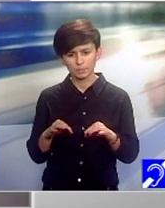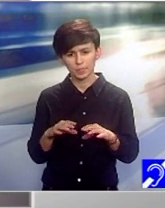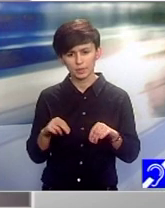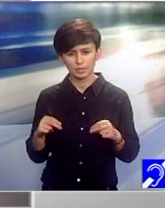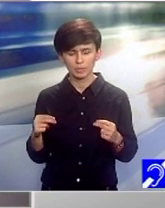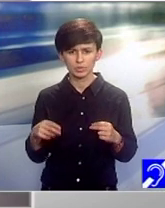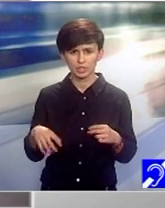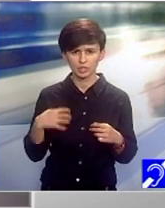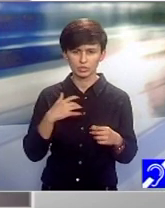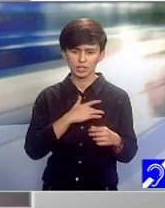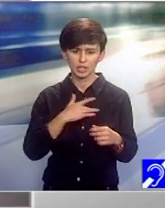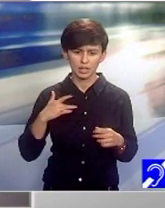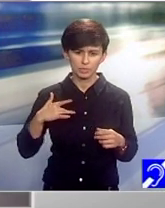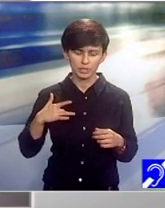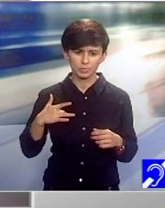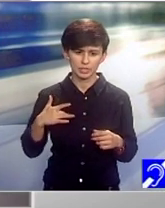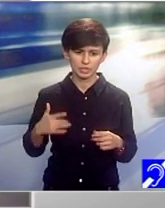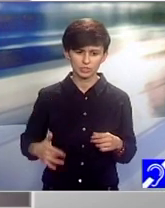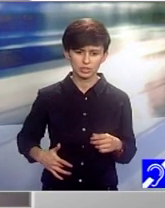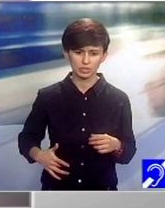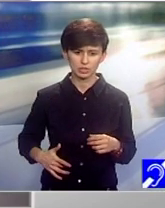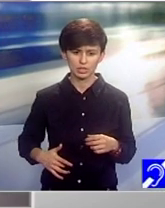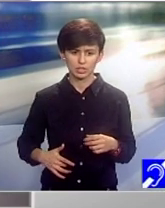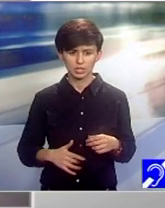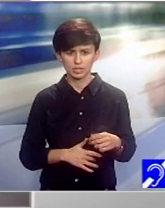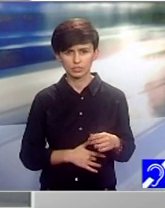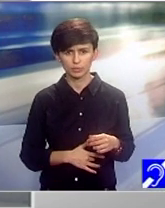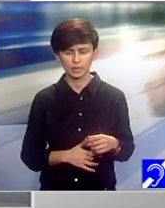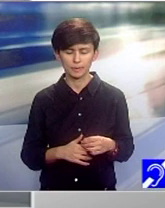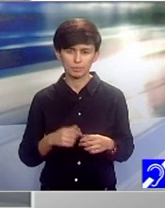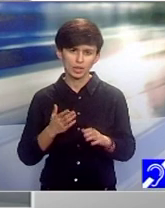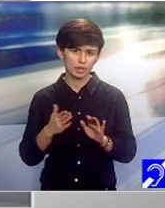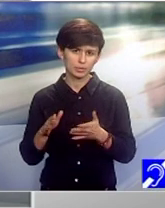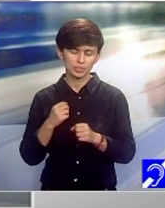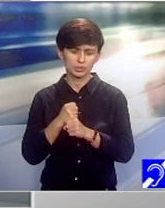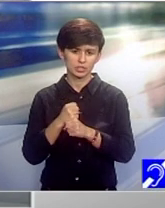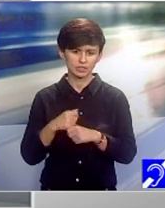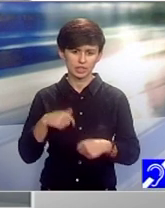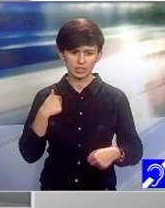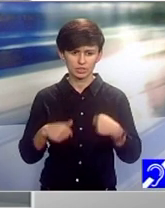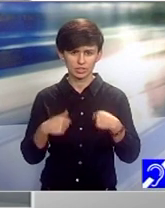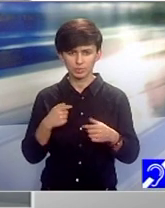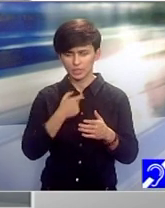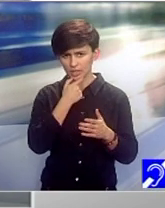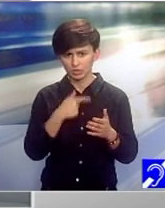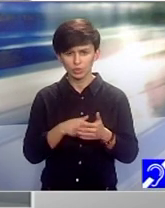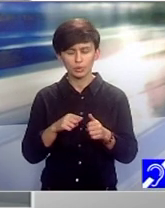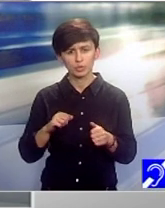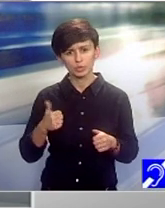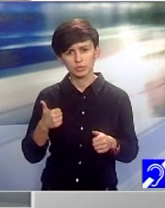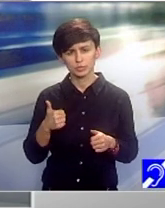Deci a trebuit să continui tratamentul și la plămâni. Am început să fac radioterapie în 2011, în februarie,